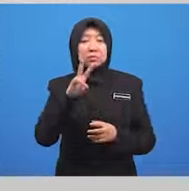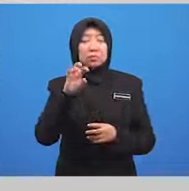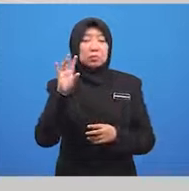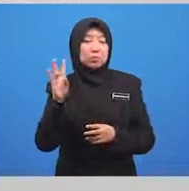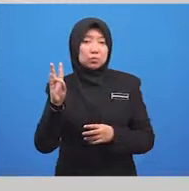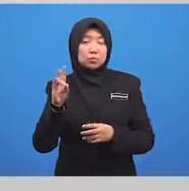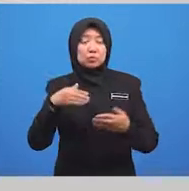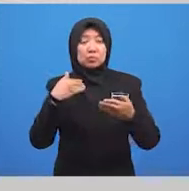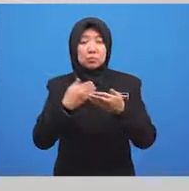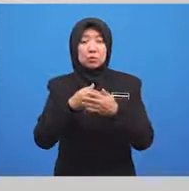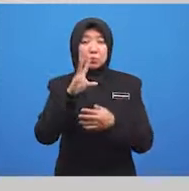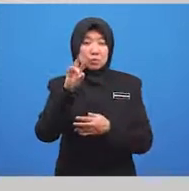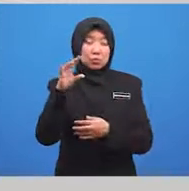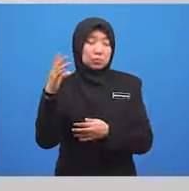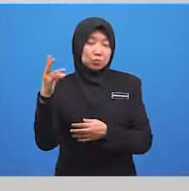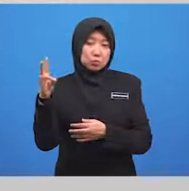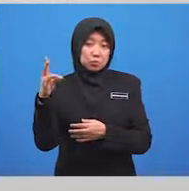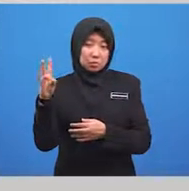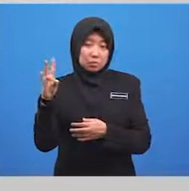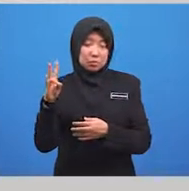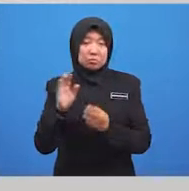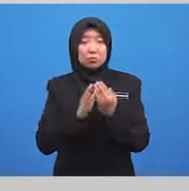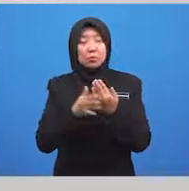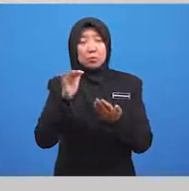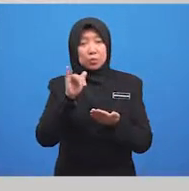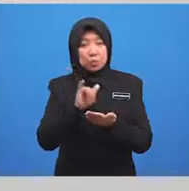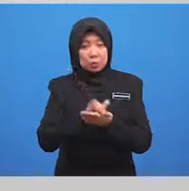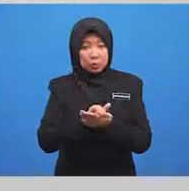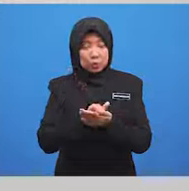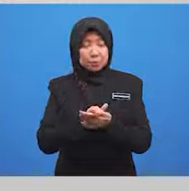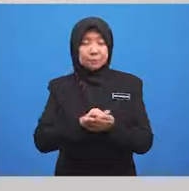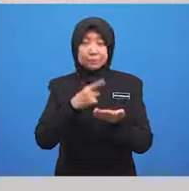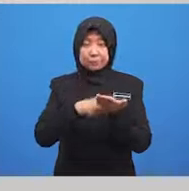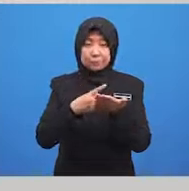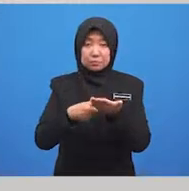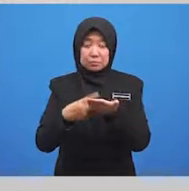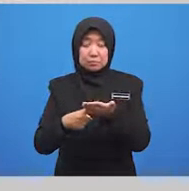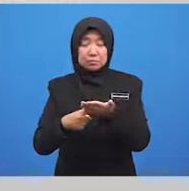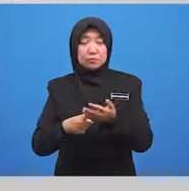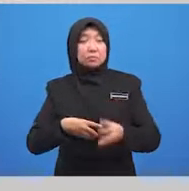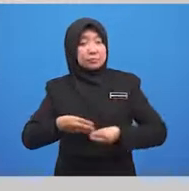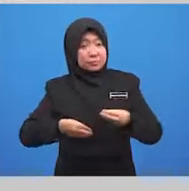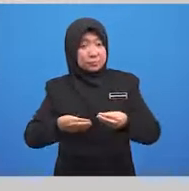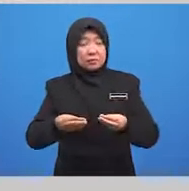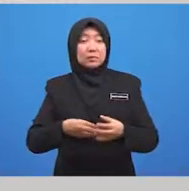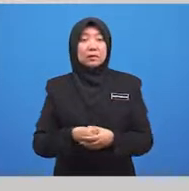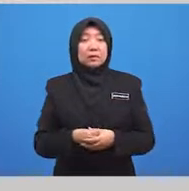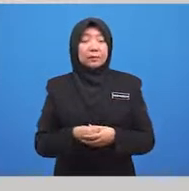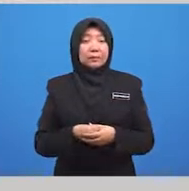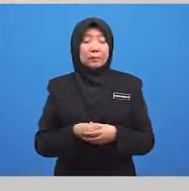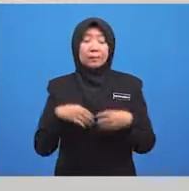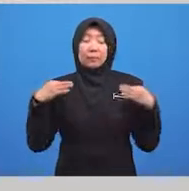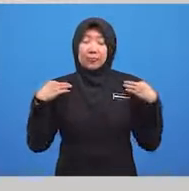sehingga tahun 2017. Oleh itu, Konvensyen tentang Perdagangan Antarabangsa ke atas Spesies Fauna dan